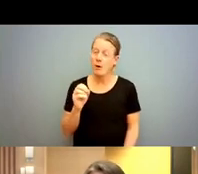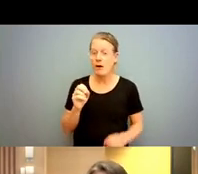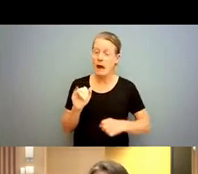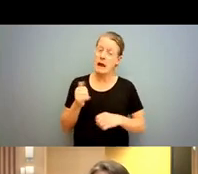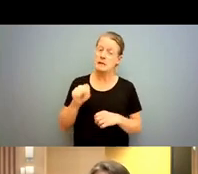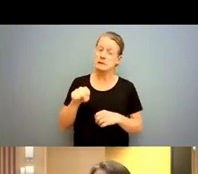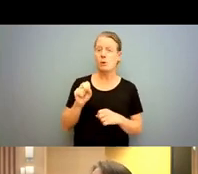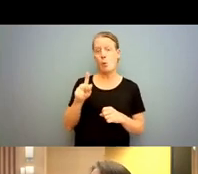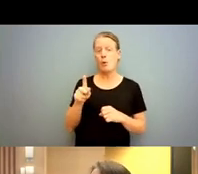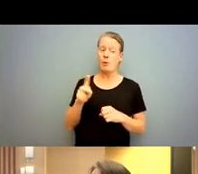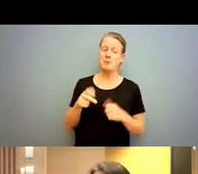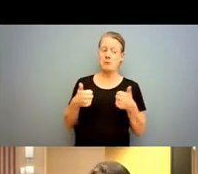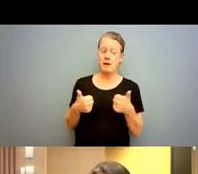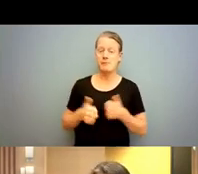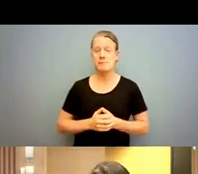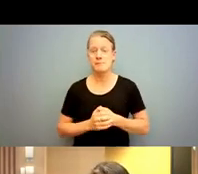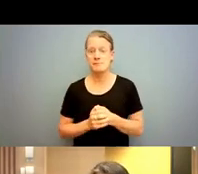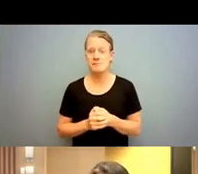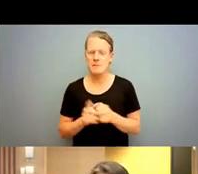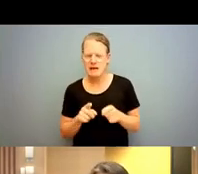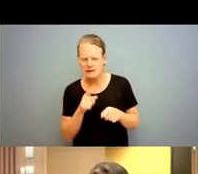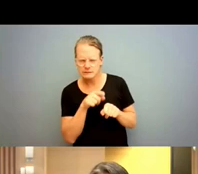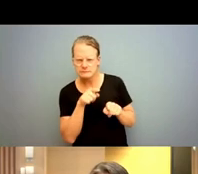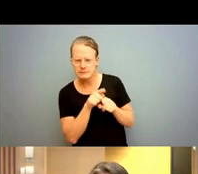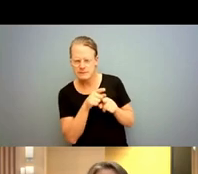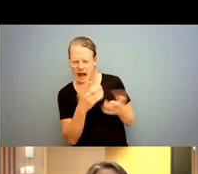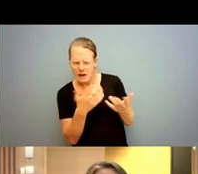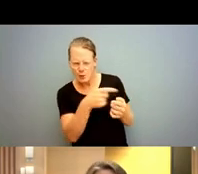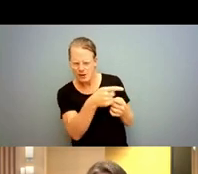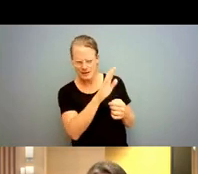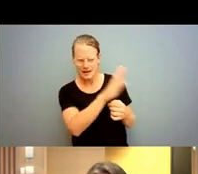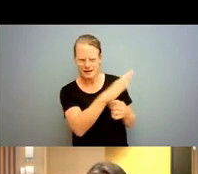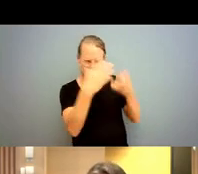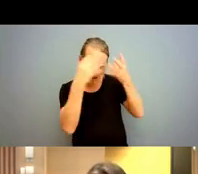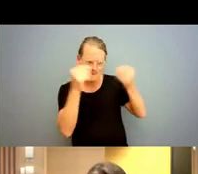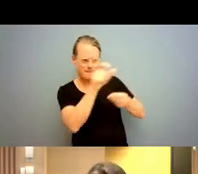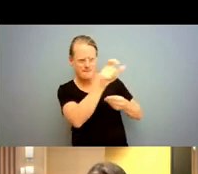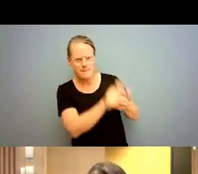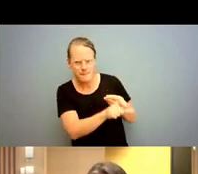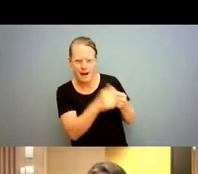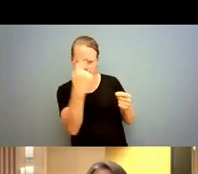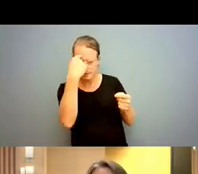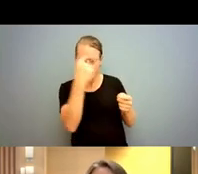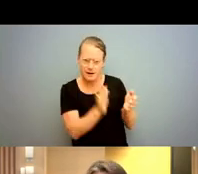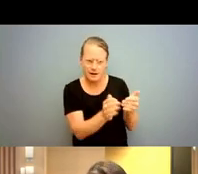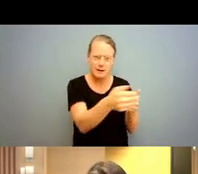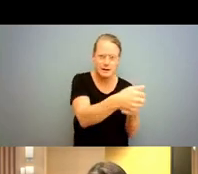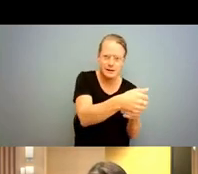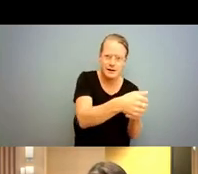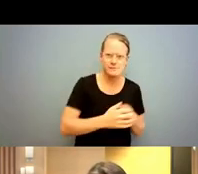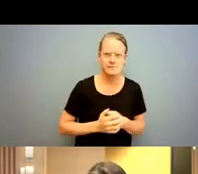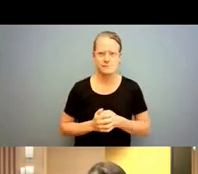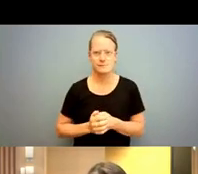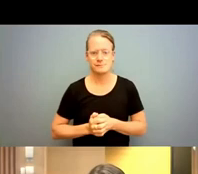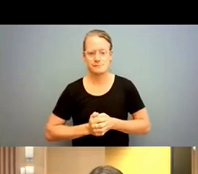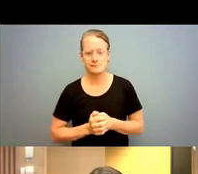Lävuorrasuholmos lohpi voingastit. Ällin tilli, la kuhka leamosan täkkär,